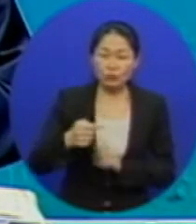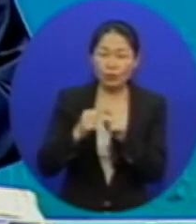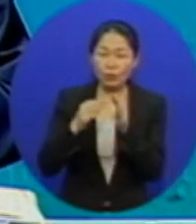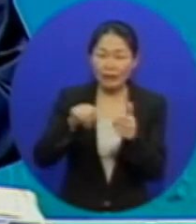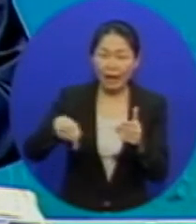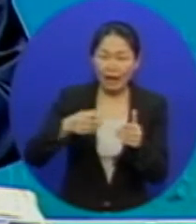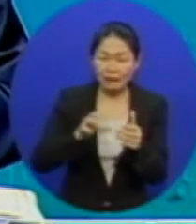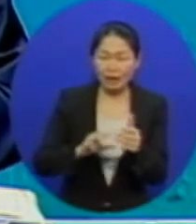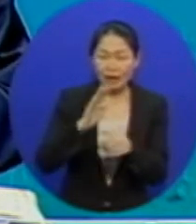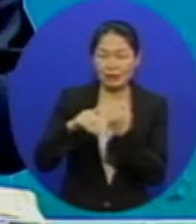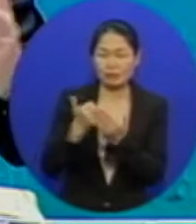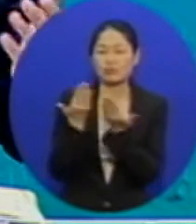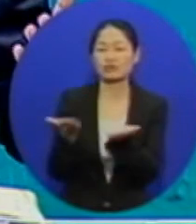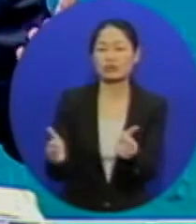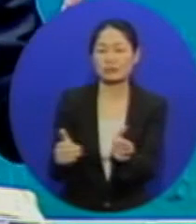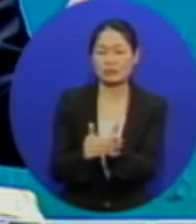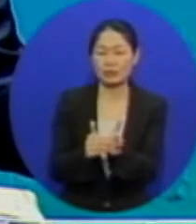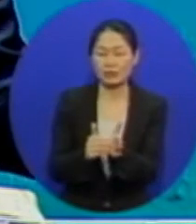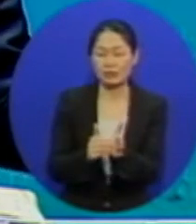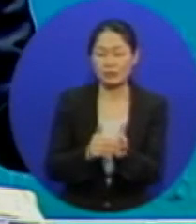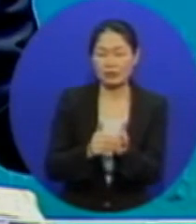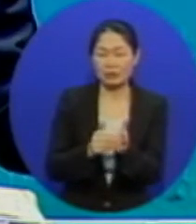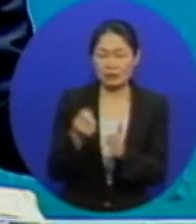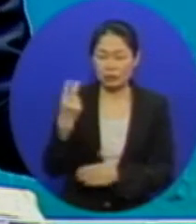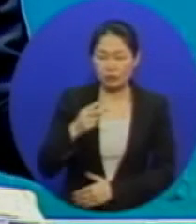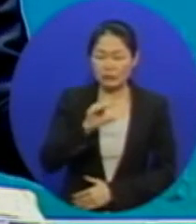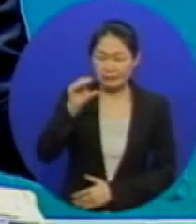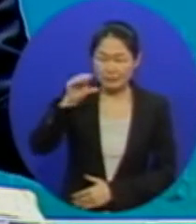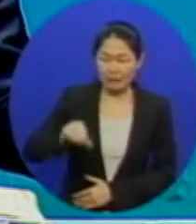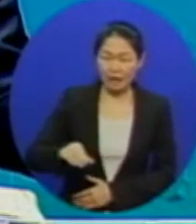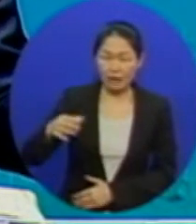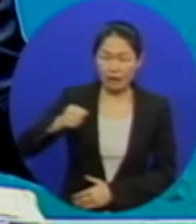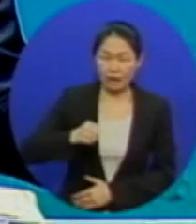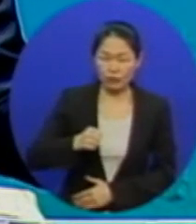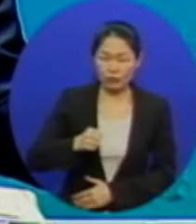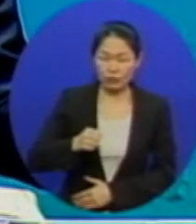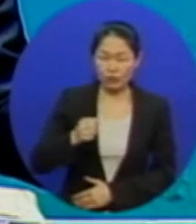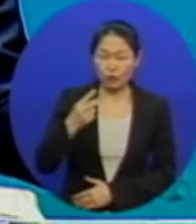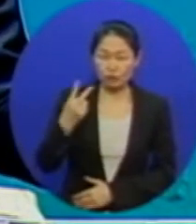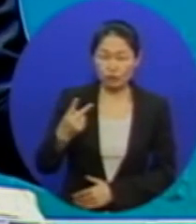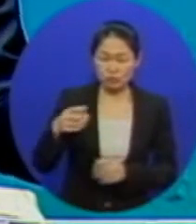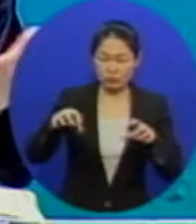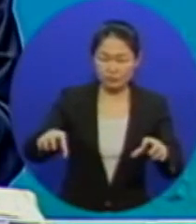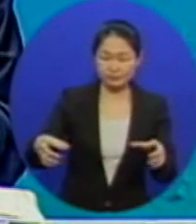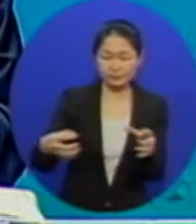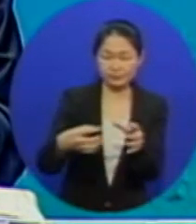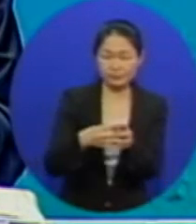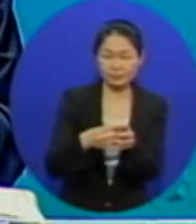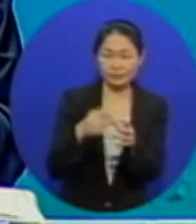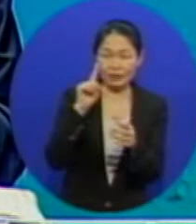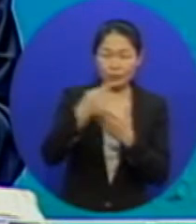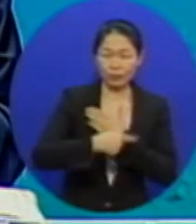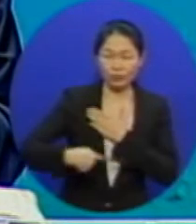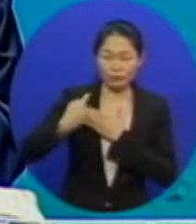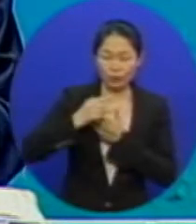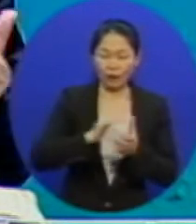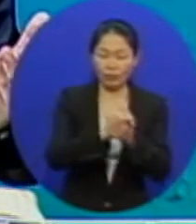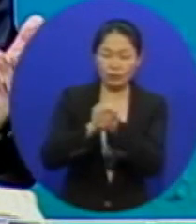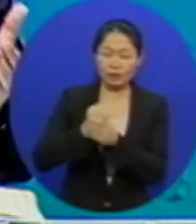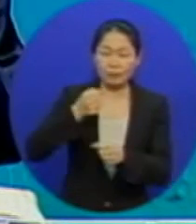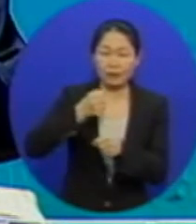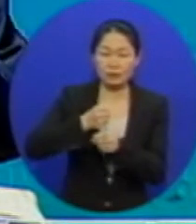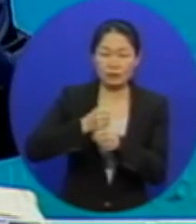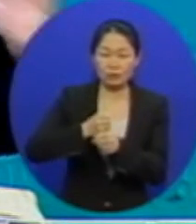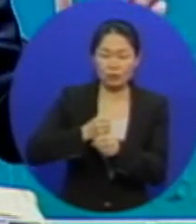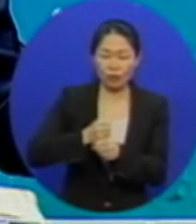겁니다 그리고 십자가로 16절에 보면 이 둘을 한 몸으로 하나님과 화목하게 하시고 원수